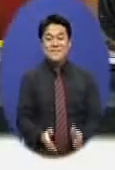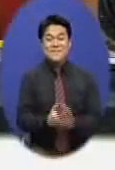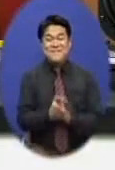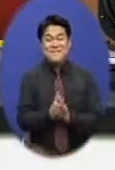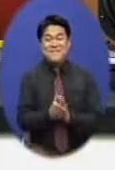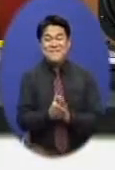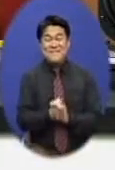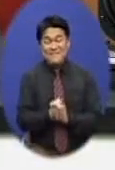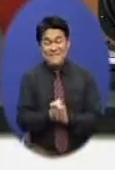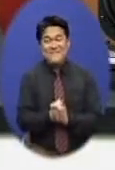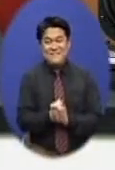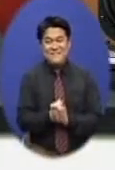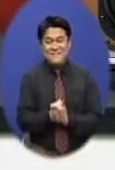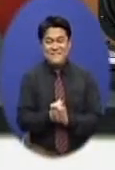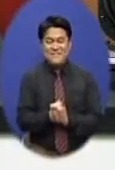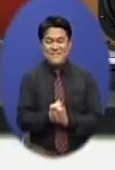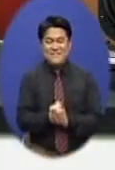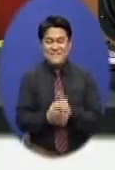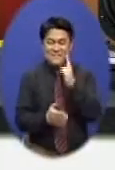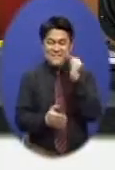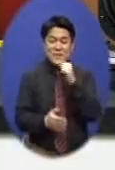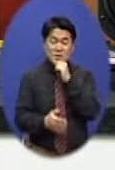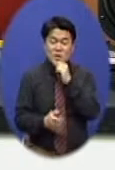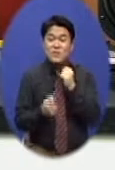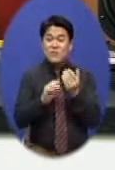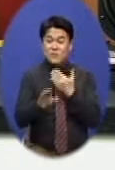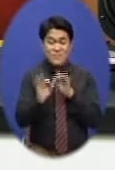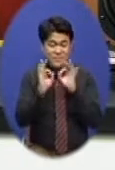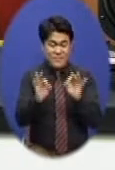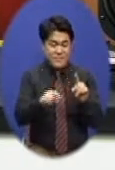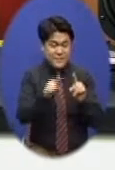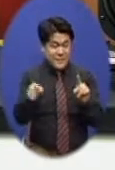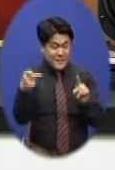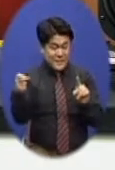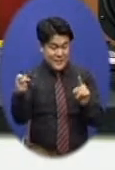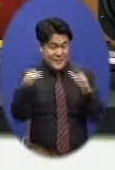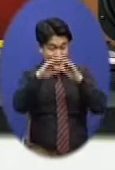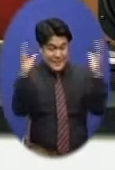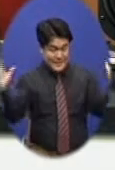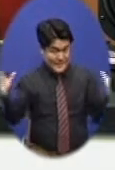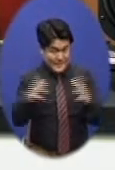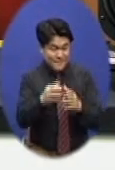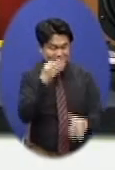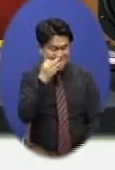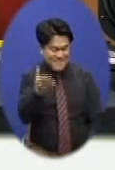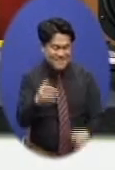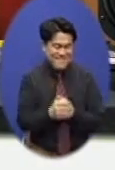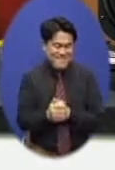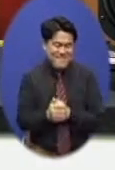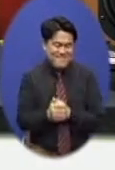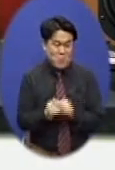네. 자, 우리 어머니 점수는 잠시 후에 1번부터 12번까지 집계가 모아질 때 함께하고요. 네.